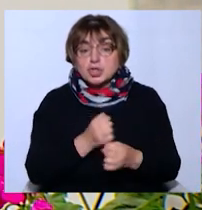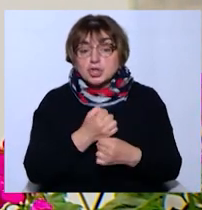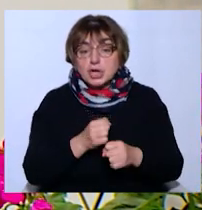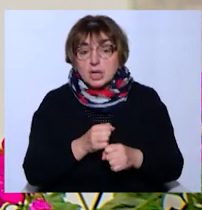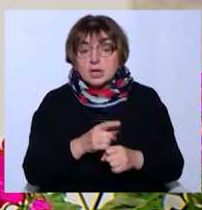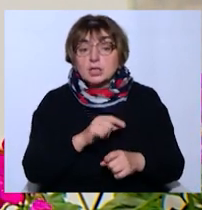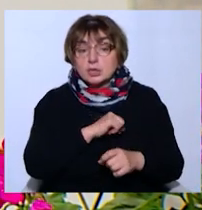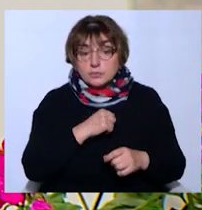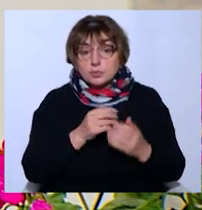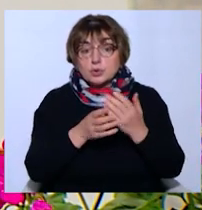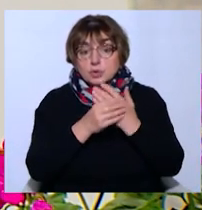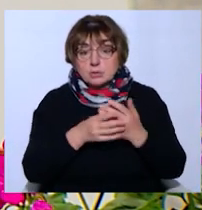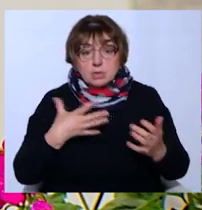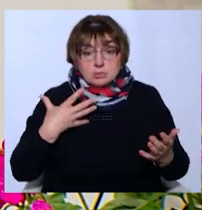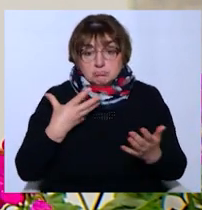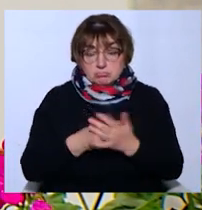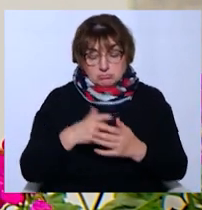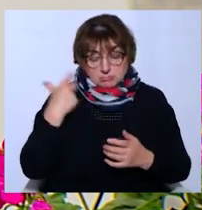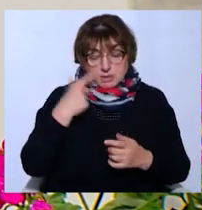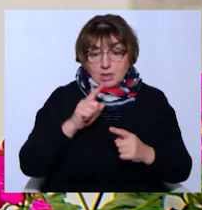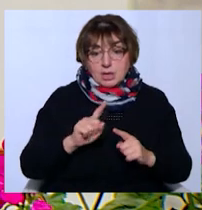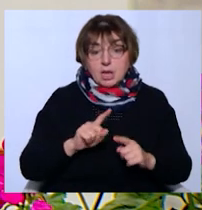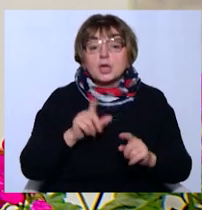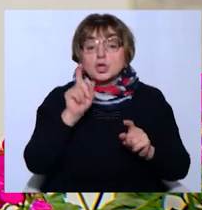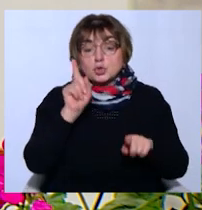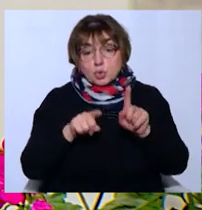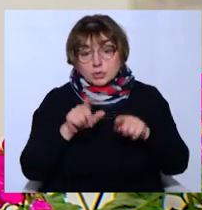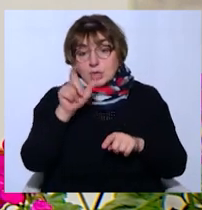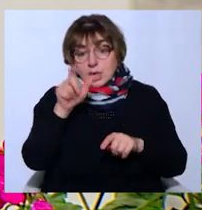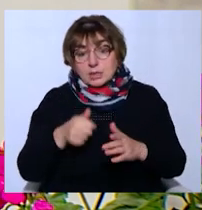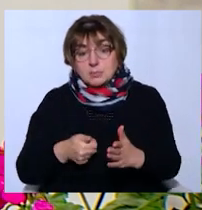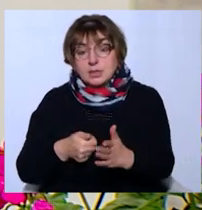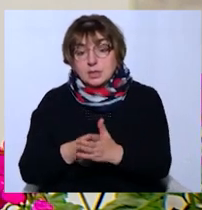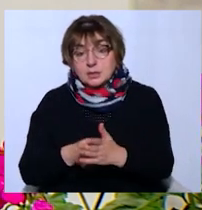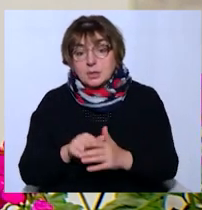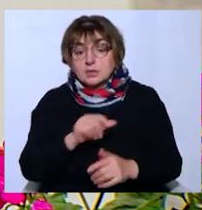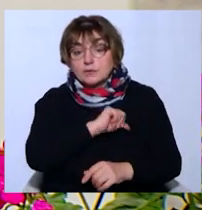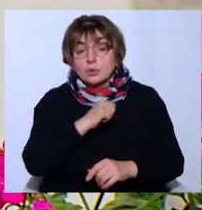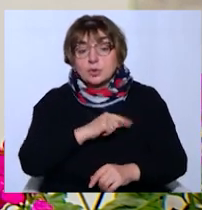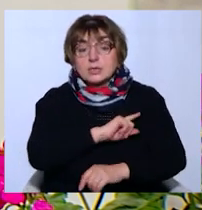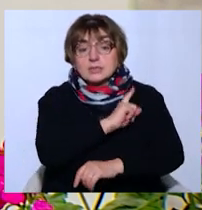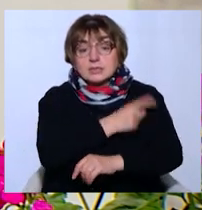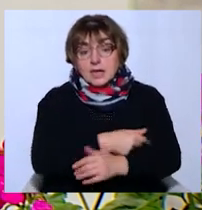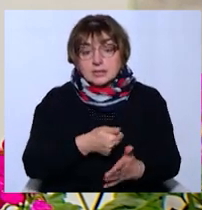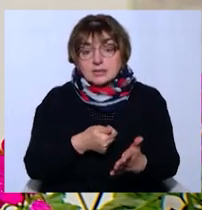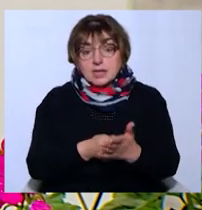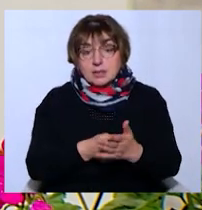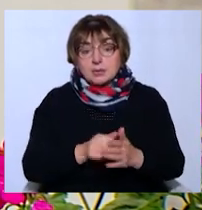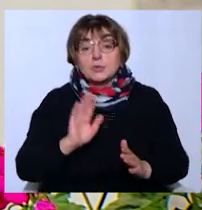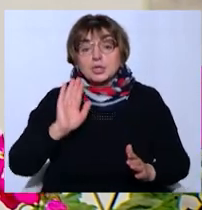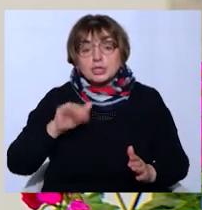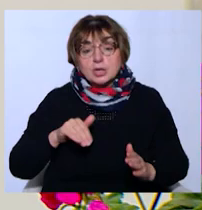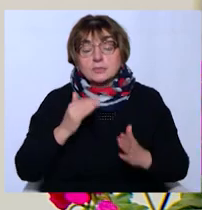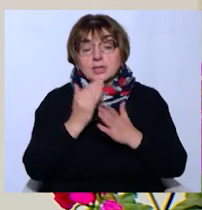საგნები თავისით ვერ მოძრაობენ, მათ ჩვენ ვამოძრავებთ. რითი ვამოძრავებთ? ძალის ზემოქმედებით. შემდეგ